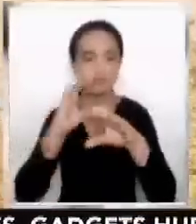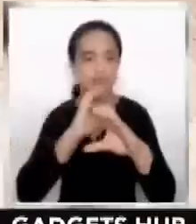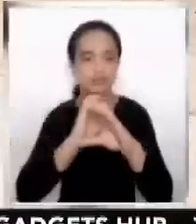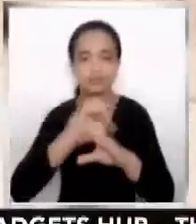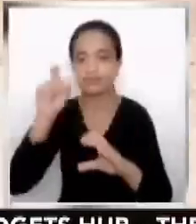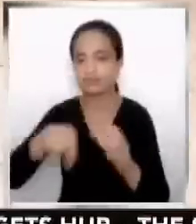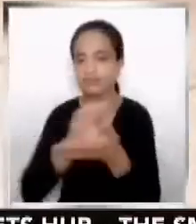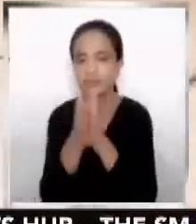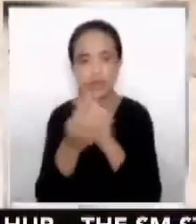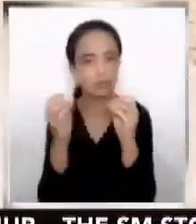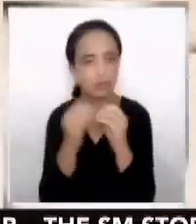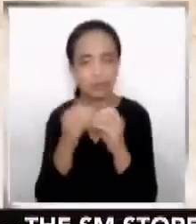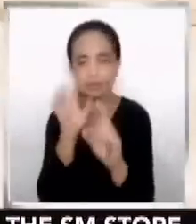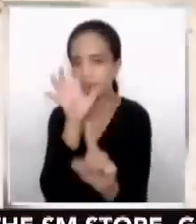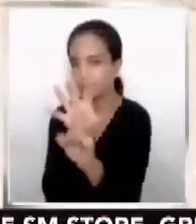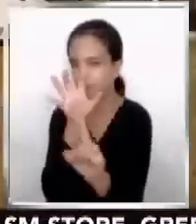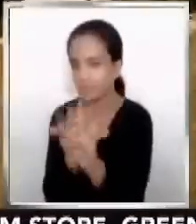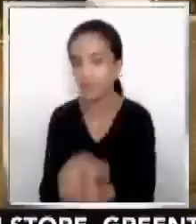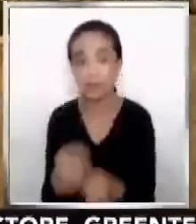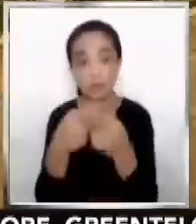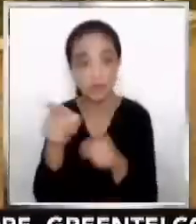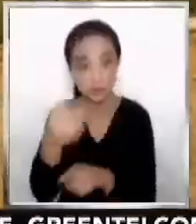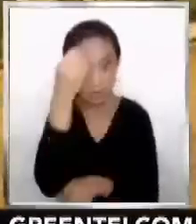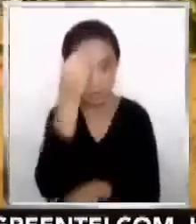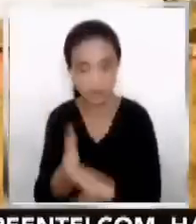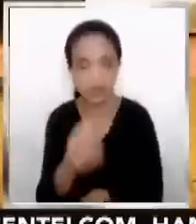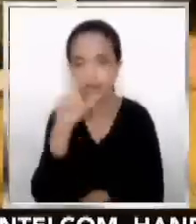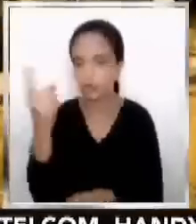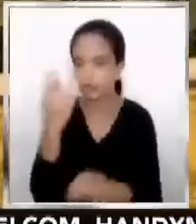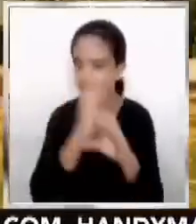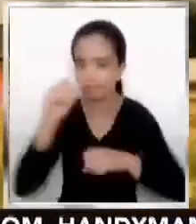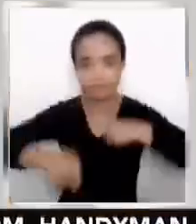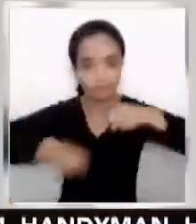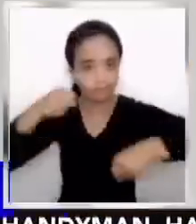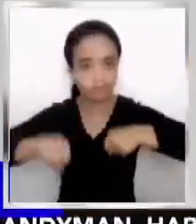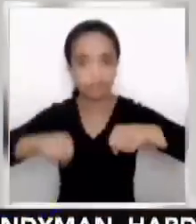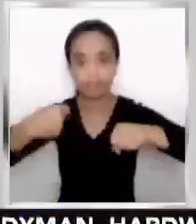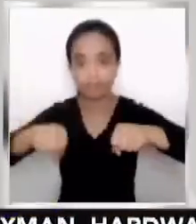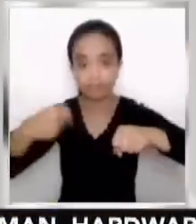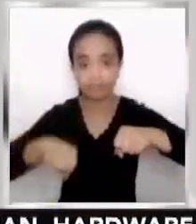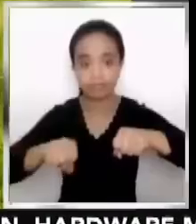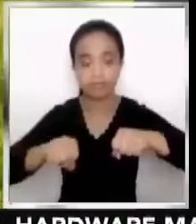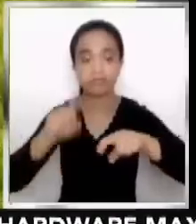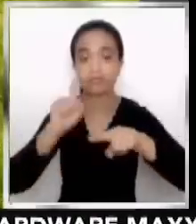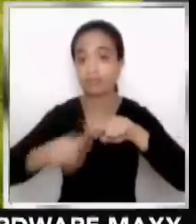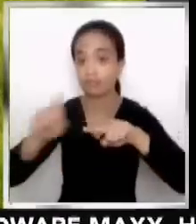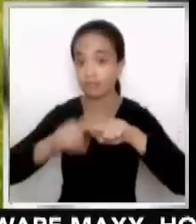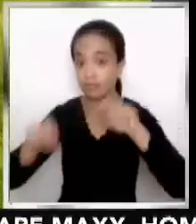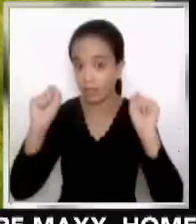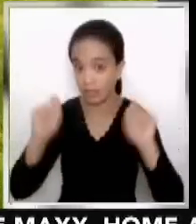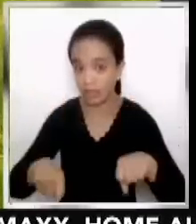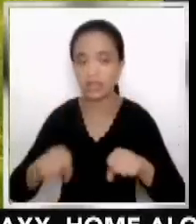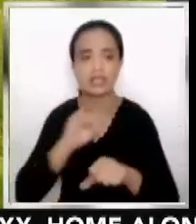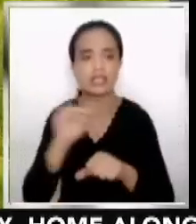popular Pero Alam niyo ba na hindi lang mga kotse bisikleta at motorsiklo ang Dek kuryente ngayon pati na ang mga sasakyang